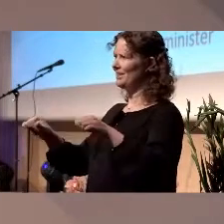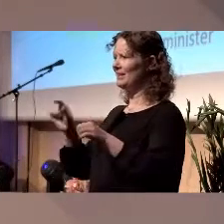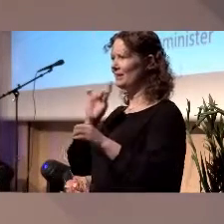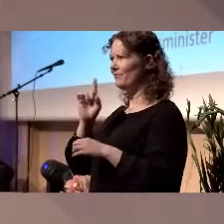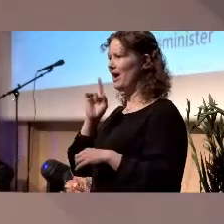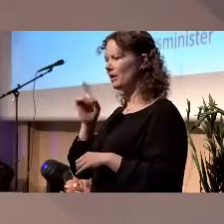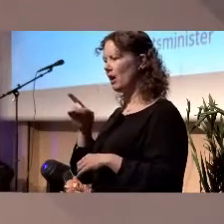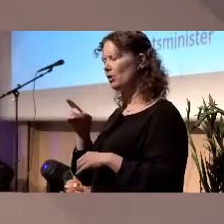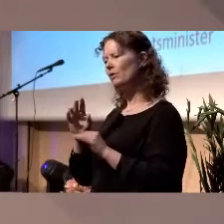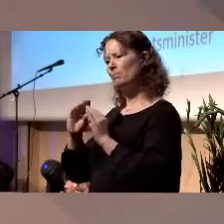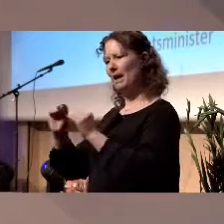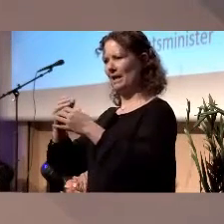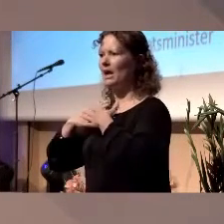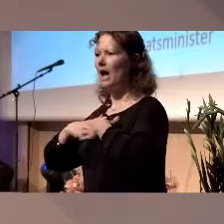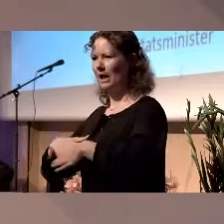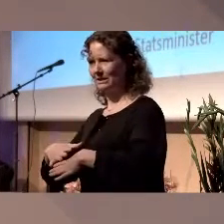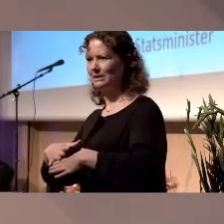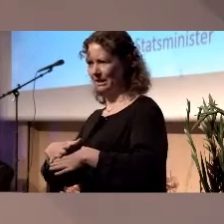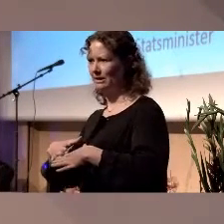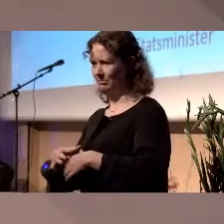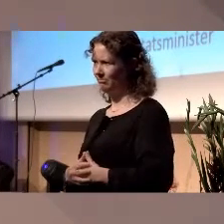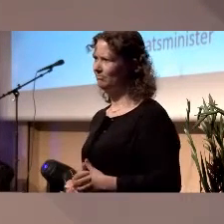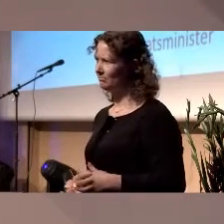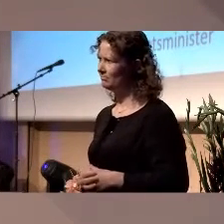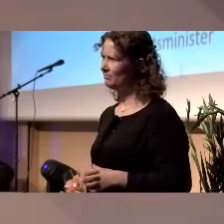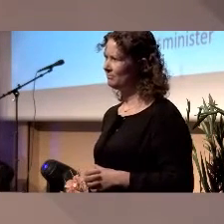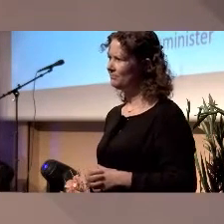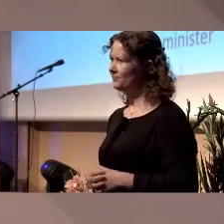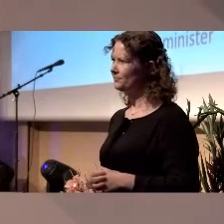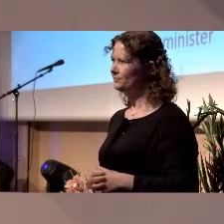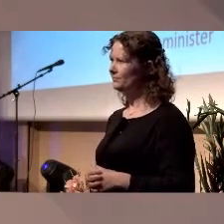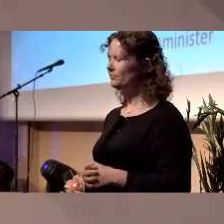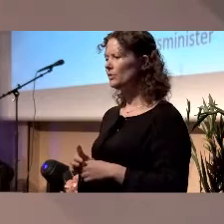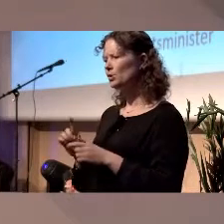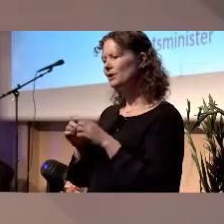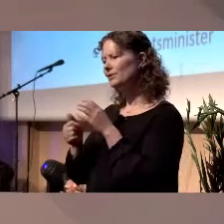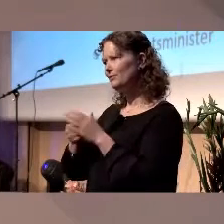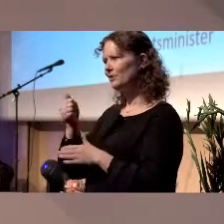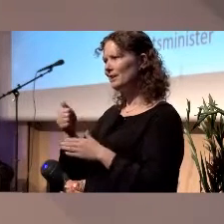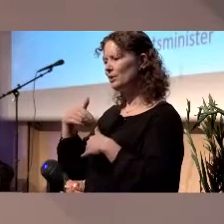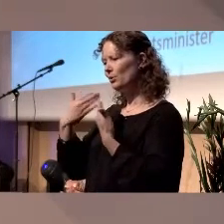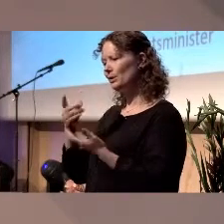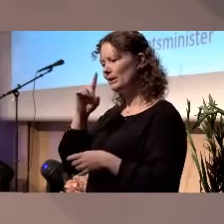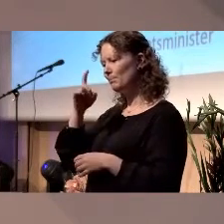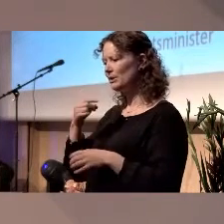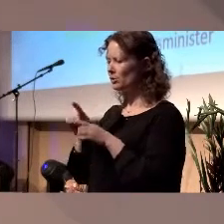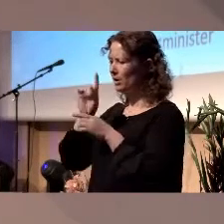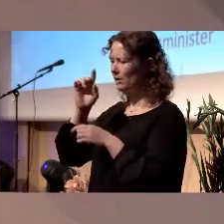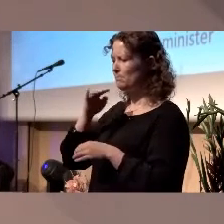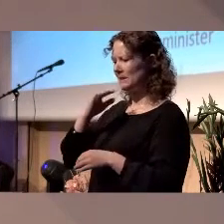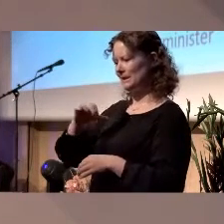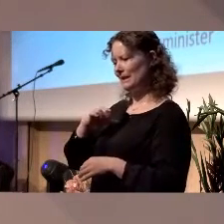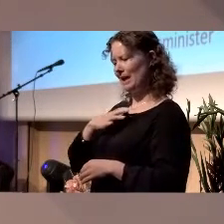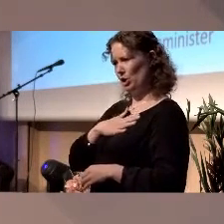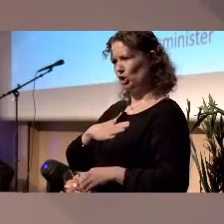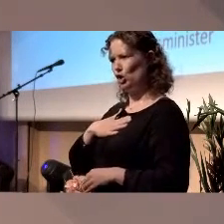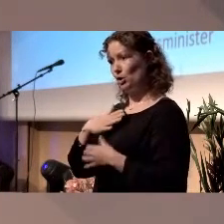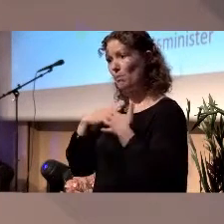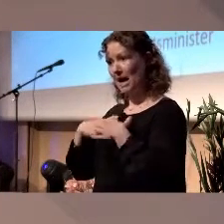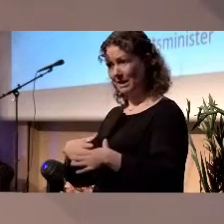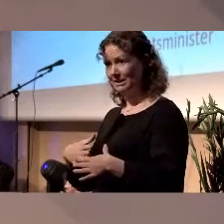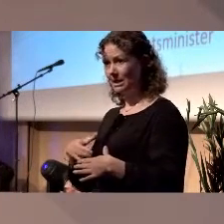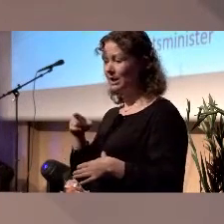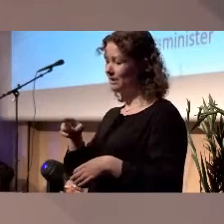og fikk rett og slett bedre helse av det. Det er viktig å gi mennesker mulighet til å mestre sin egen sykdom og helse. Det vil